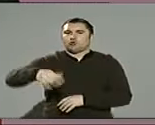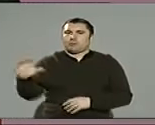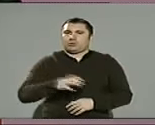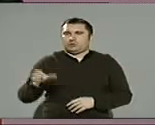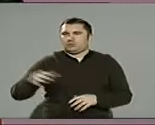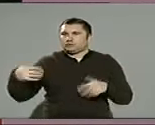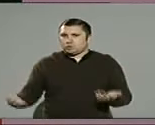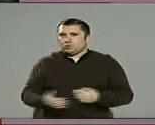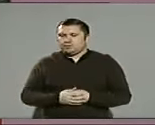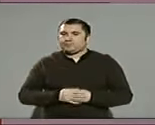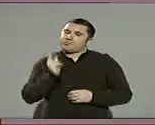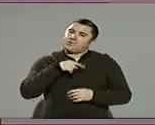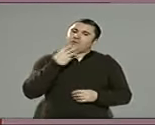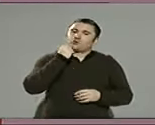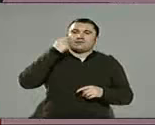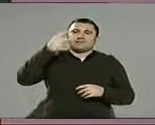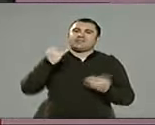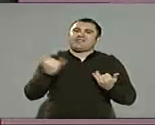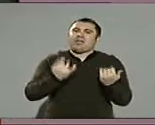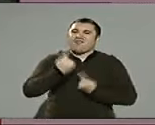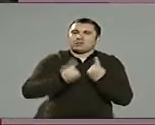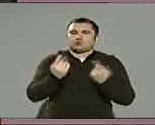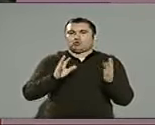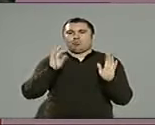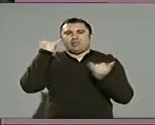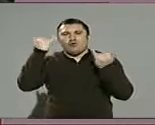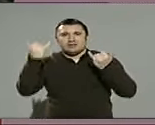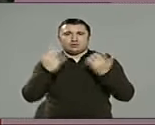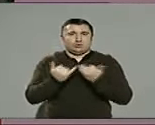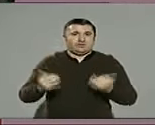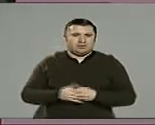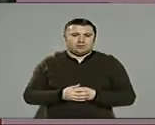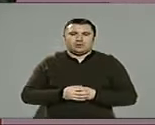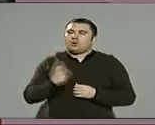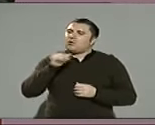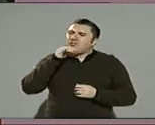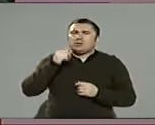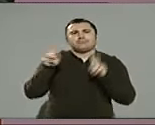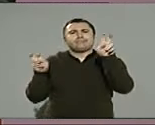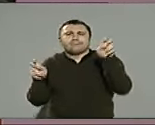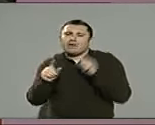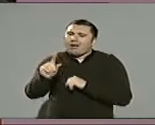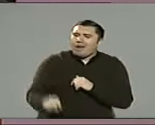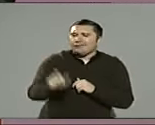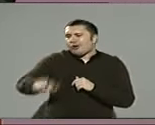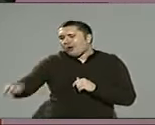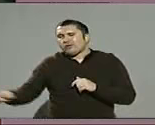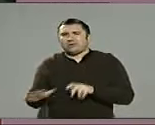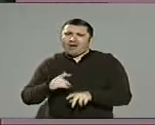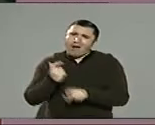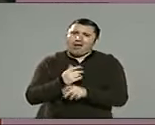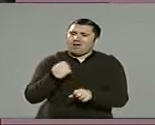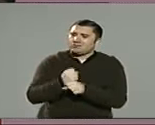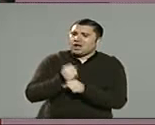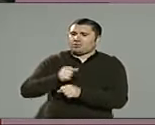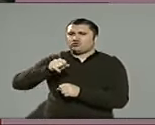wollen wissen, wie wir Wachstum und Innovation voranbringen. Auch die vielen, die sogenannten kleinen Leute, die hart arbeiten, oft schlecht bezahlte Jobs